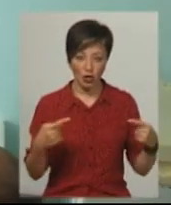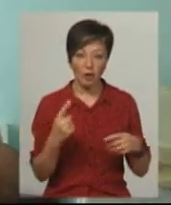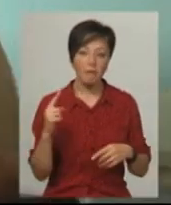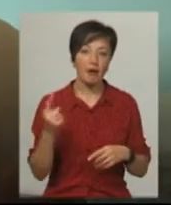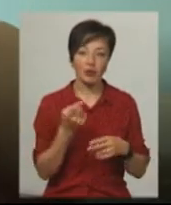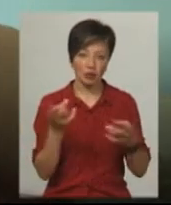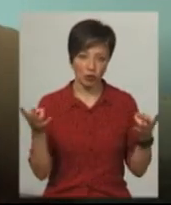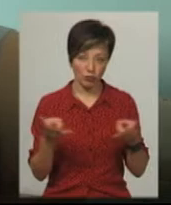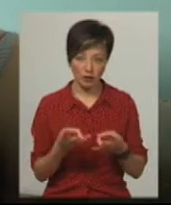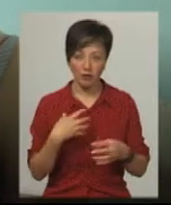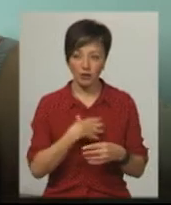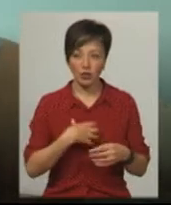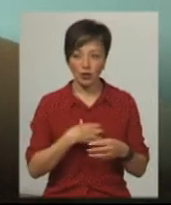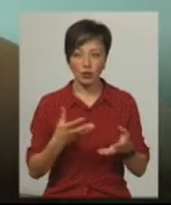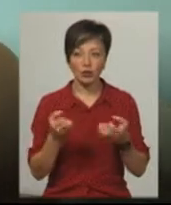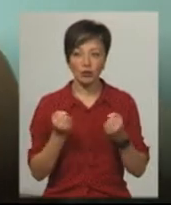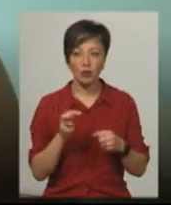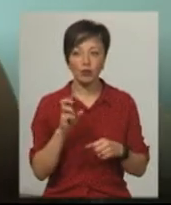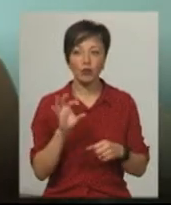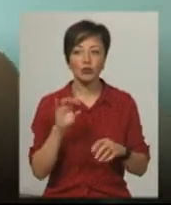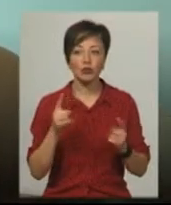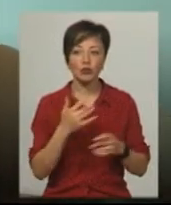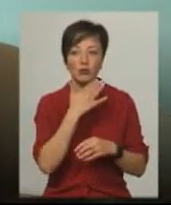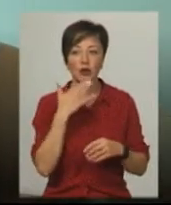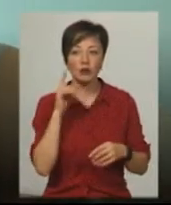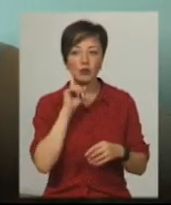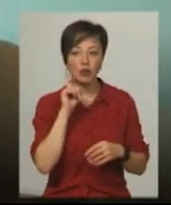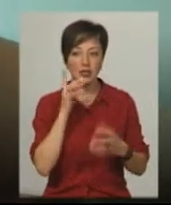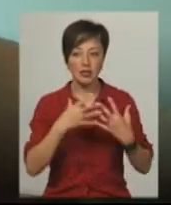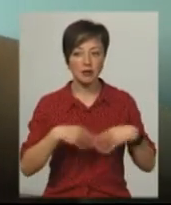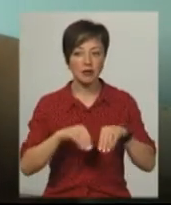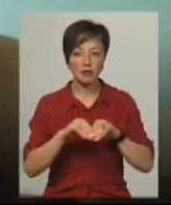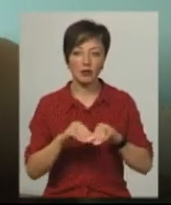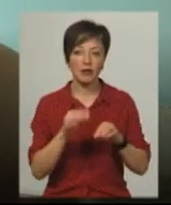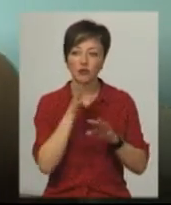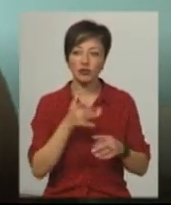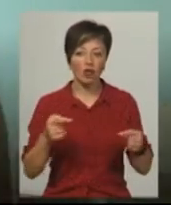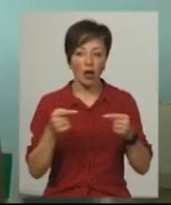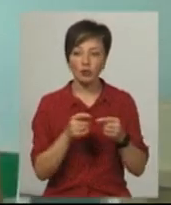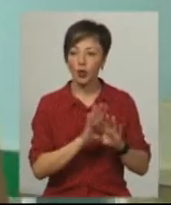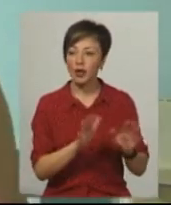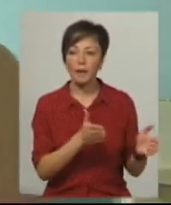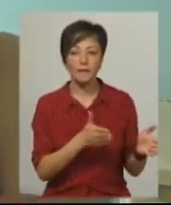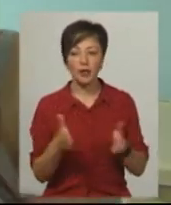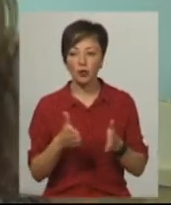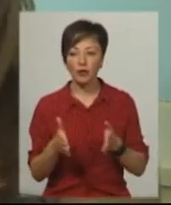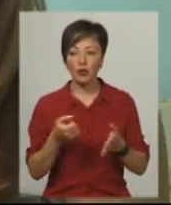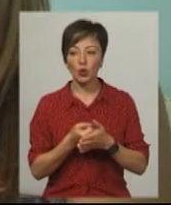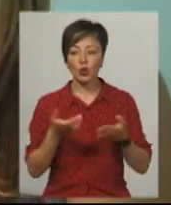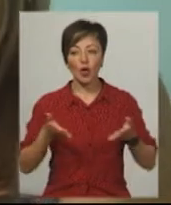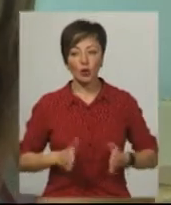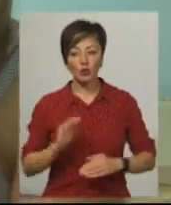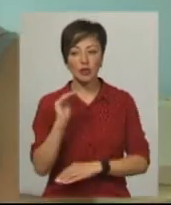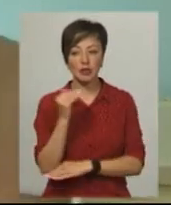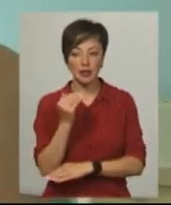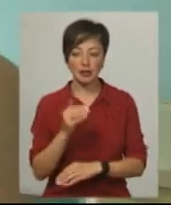перші необхідності, це важливо отримати, тому що є дуже багато молодих сімей, які вчасно не підготувалися до народження своєї